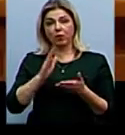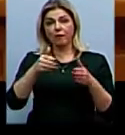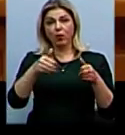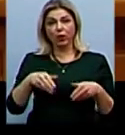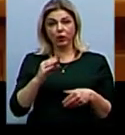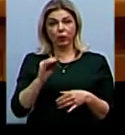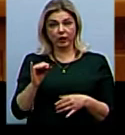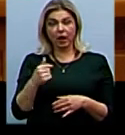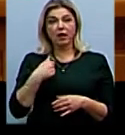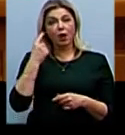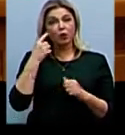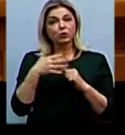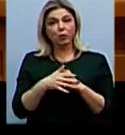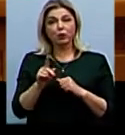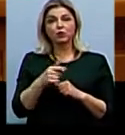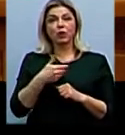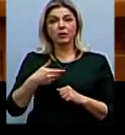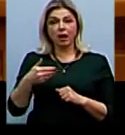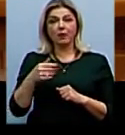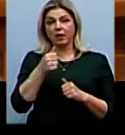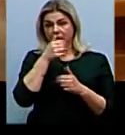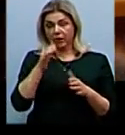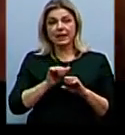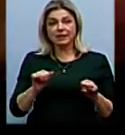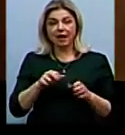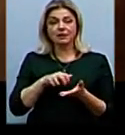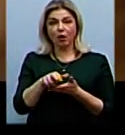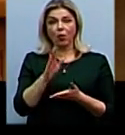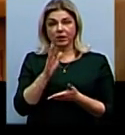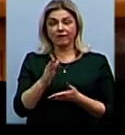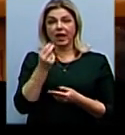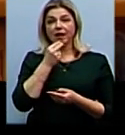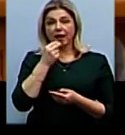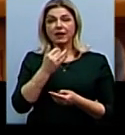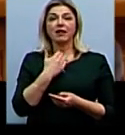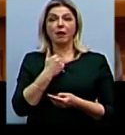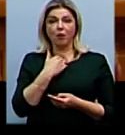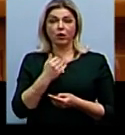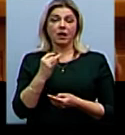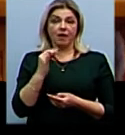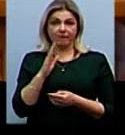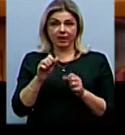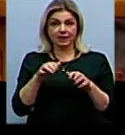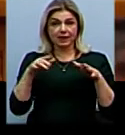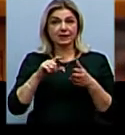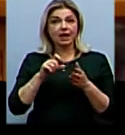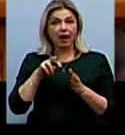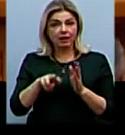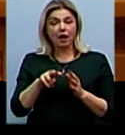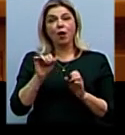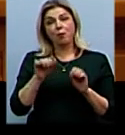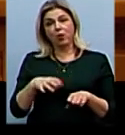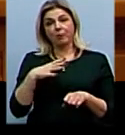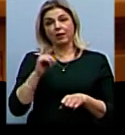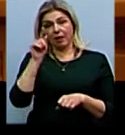то я розумію, що нам не можна заходити з їжею і напоями в сесійну залу, тому вони там стоять. Давайте подивимося, може